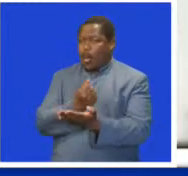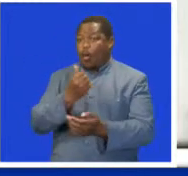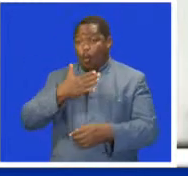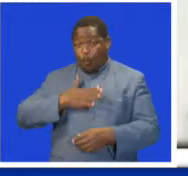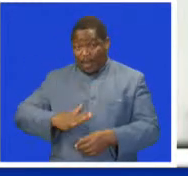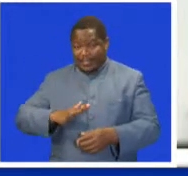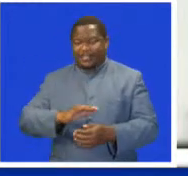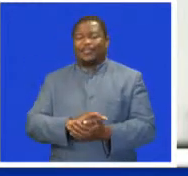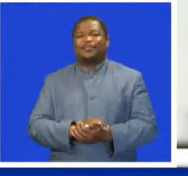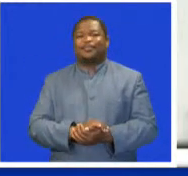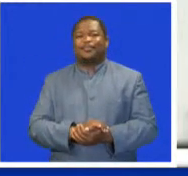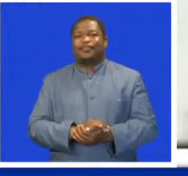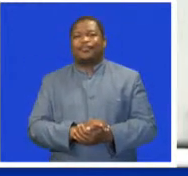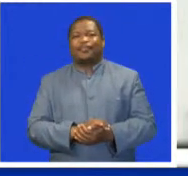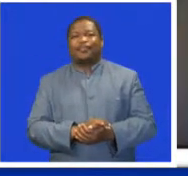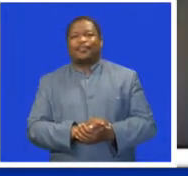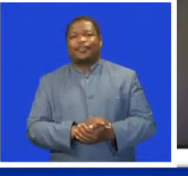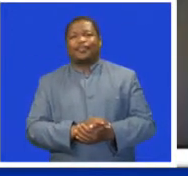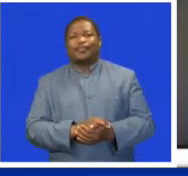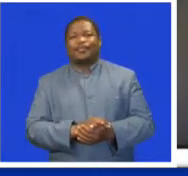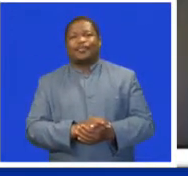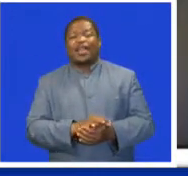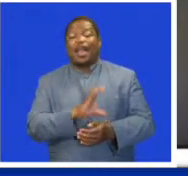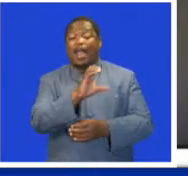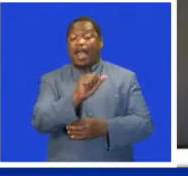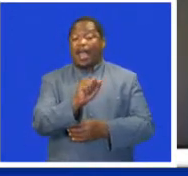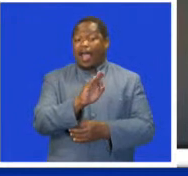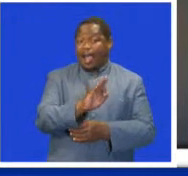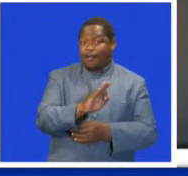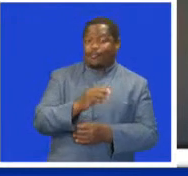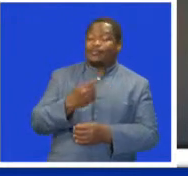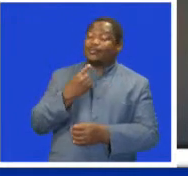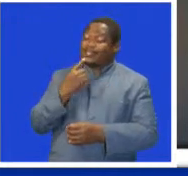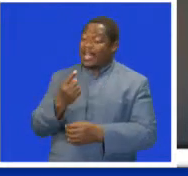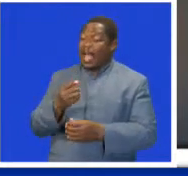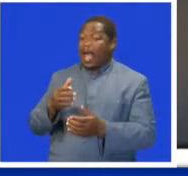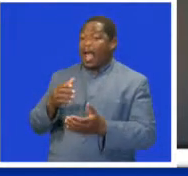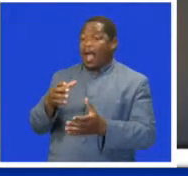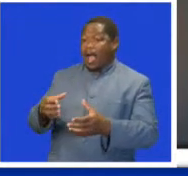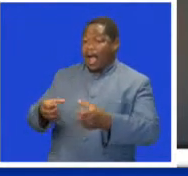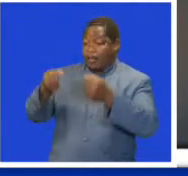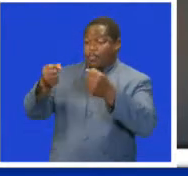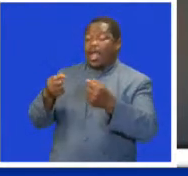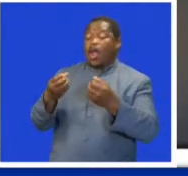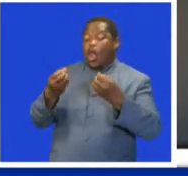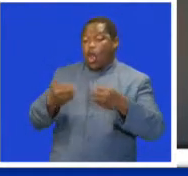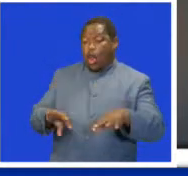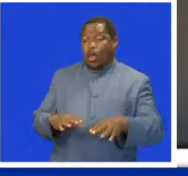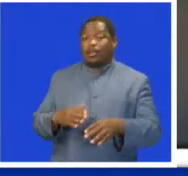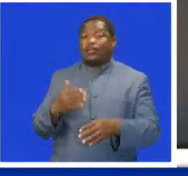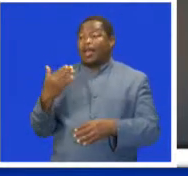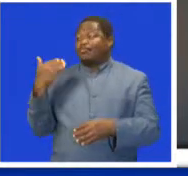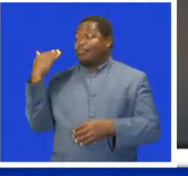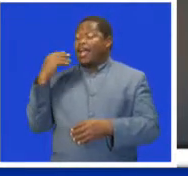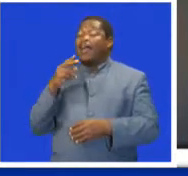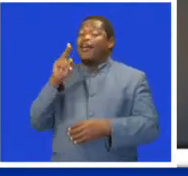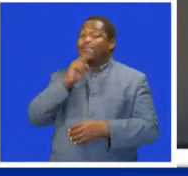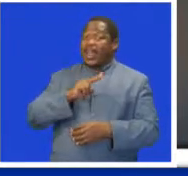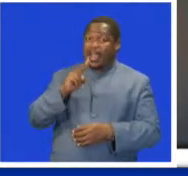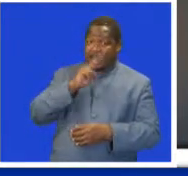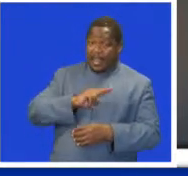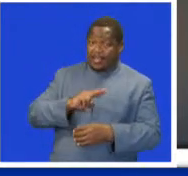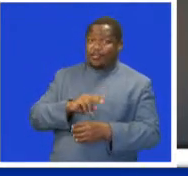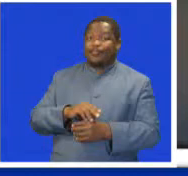yendzebe yeAfcon lilahleke kulela live ngalesihlanu yevikini leliphelile. Le nkomishi kuthiwa inyamalele kulelinye lemagumbi